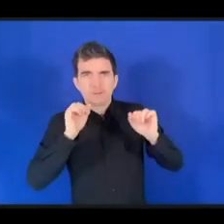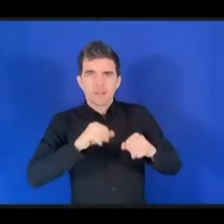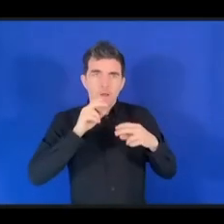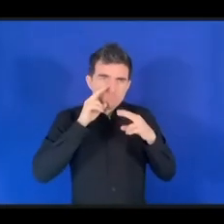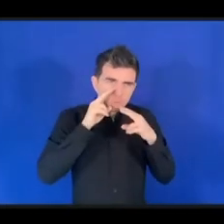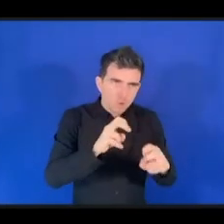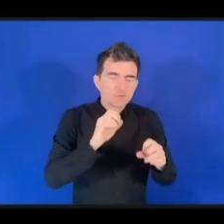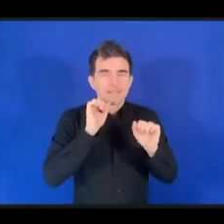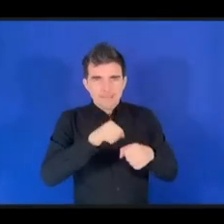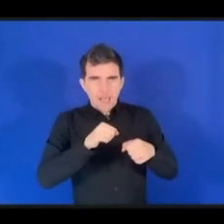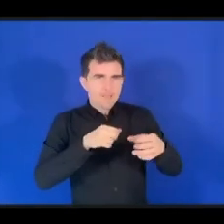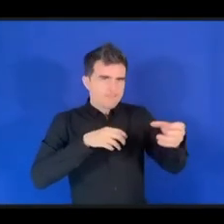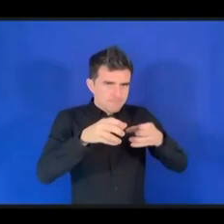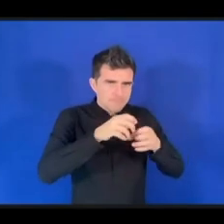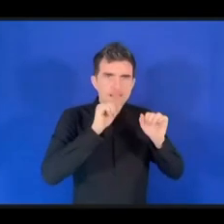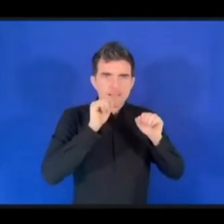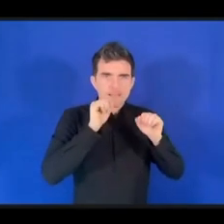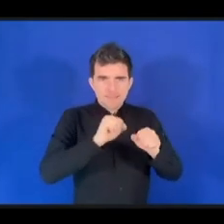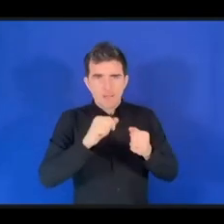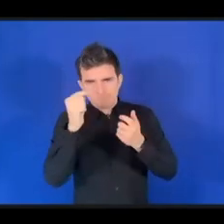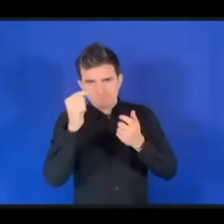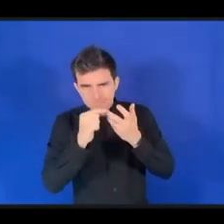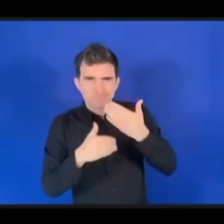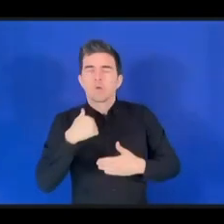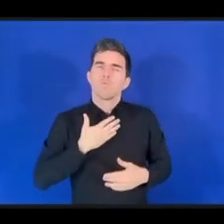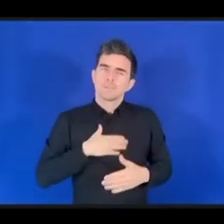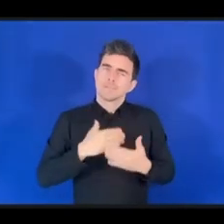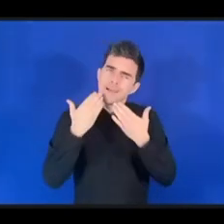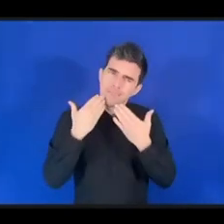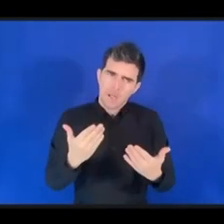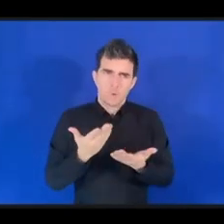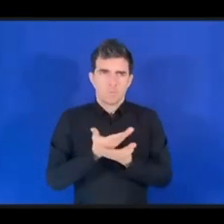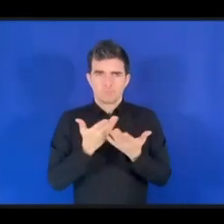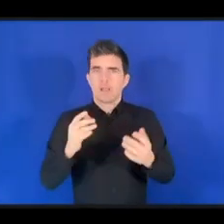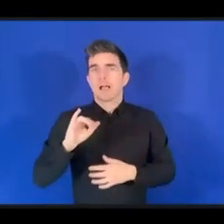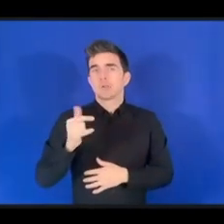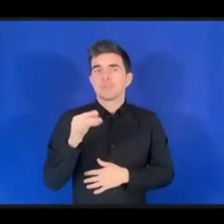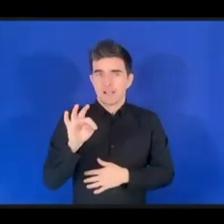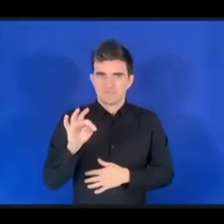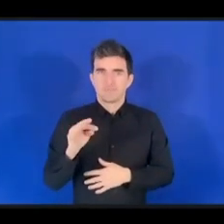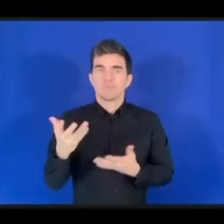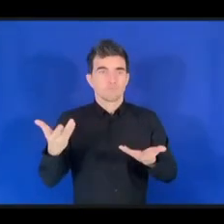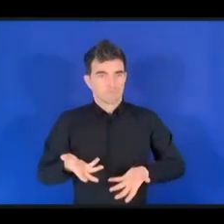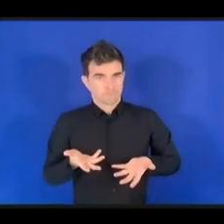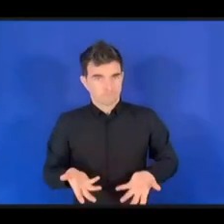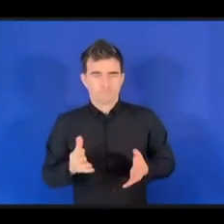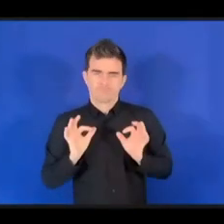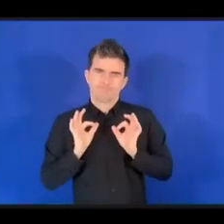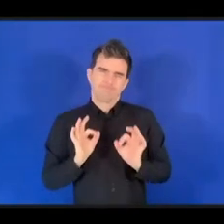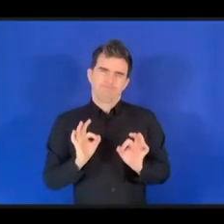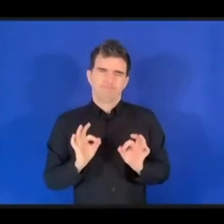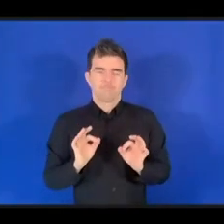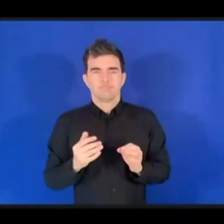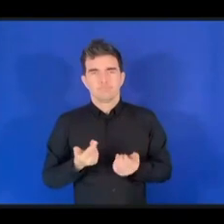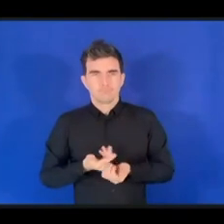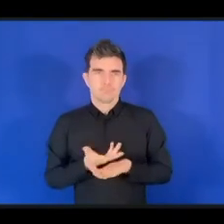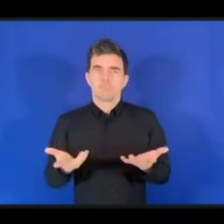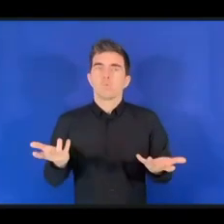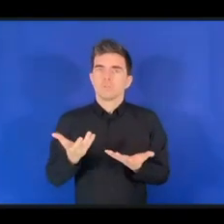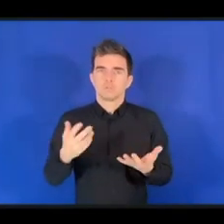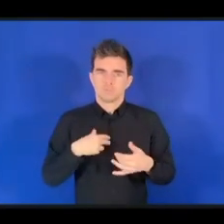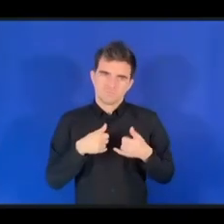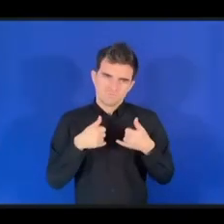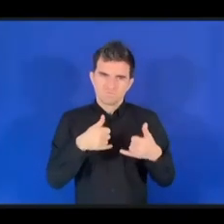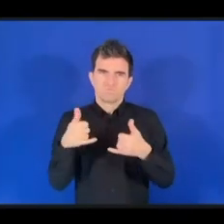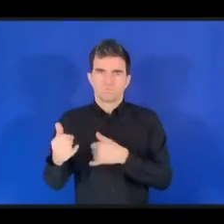FG qui nous a offert ici un scénario parfait pour permettre à trois organisations de travailler